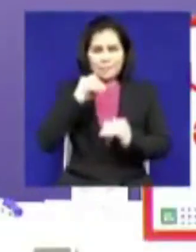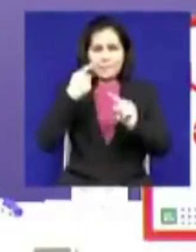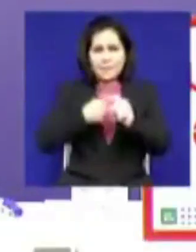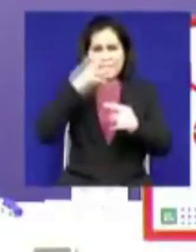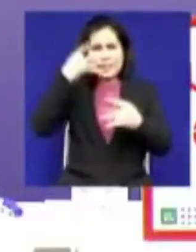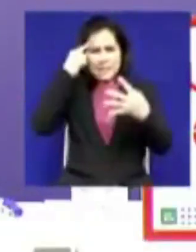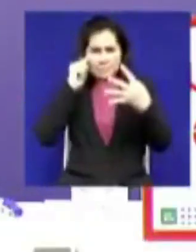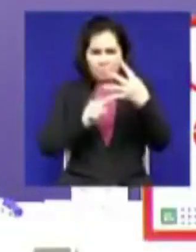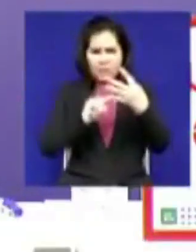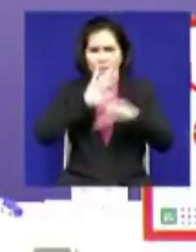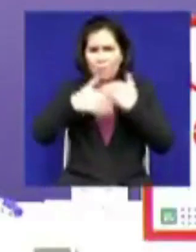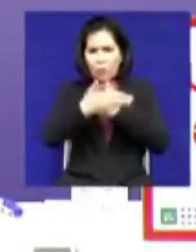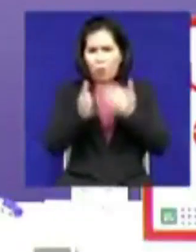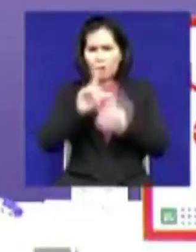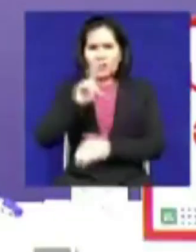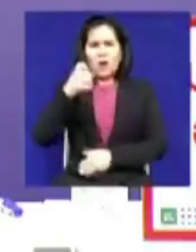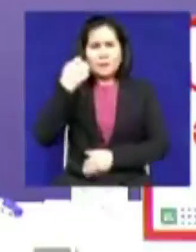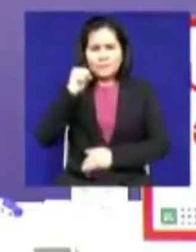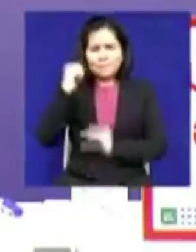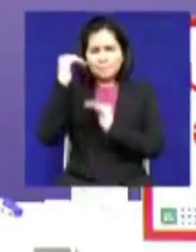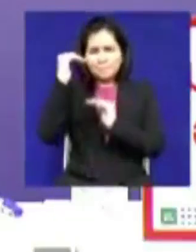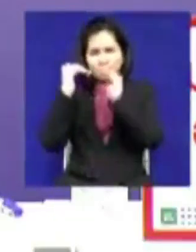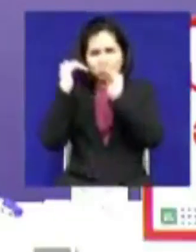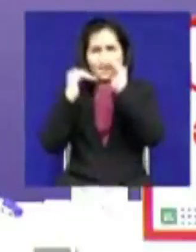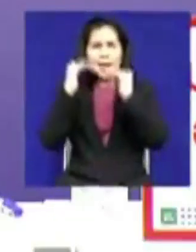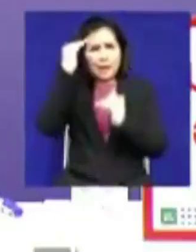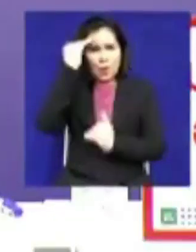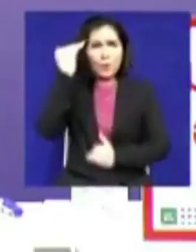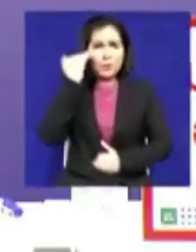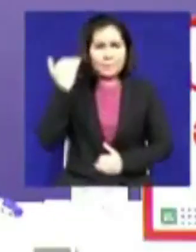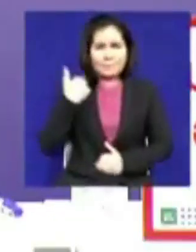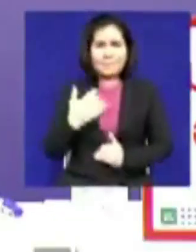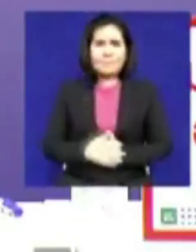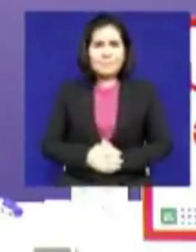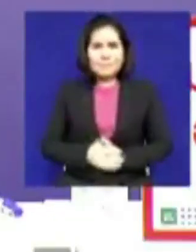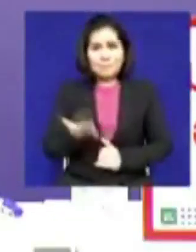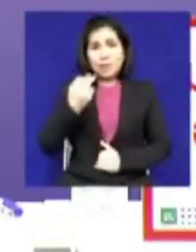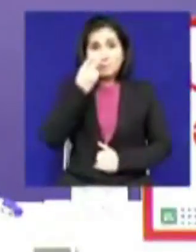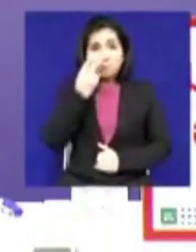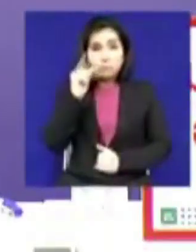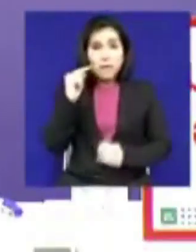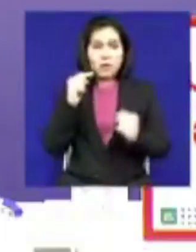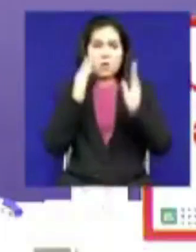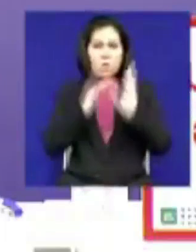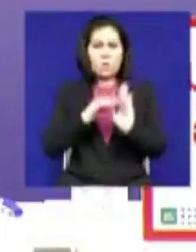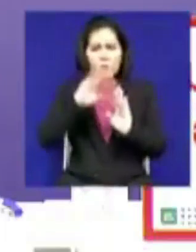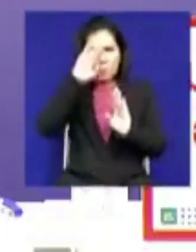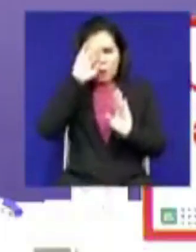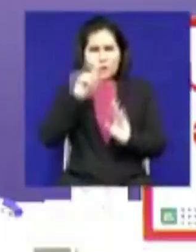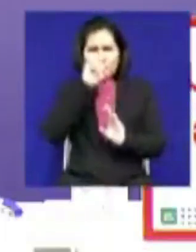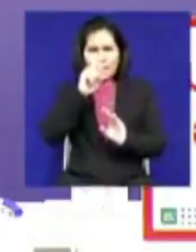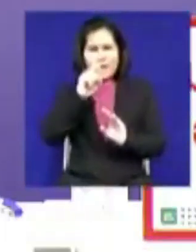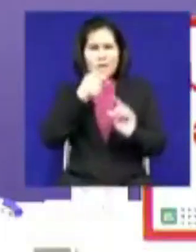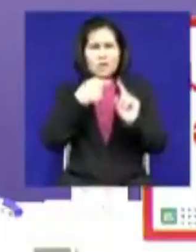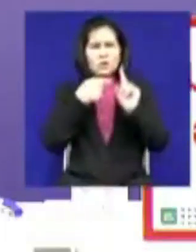าชนสังเกตได้ว่ามาตรการรักษาระยะห่างได้ผลทำให้กิจกรรมการรวมตัวลดน้อยลงคือถ้ามีคนป่วยม